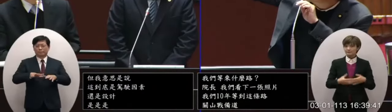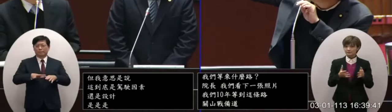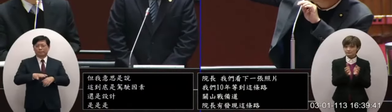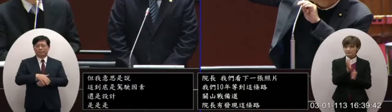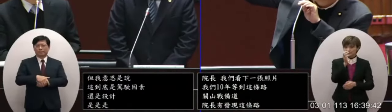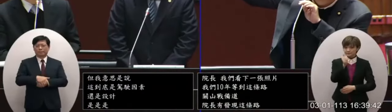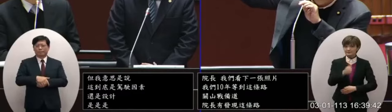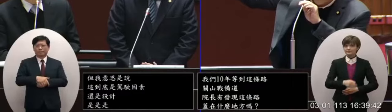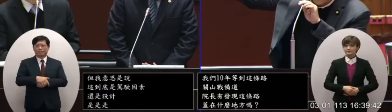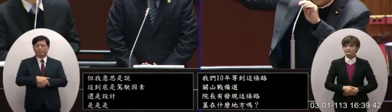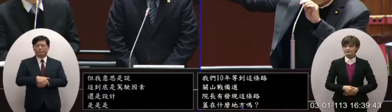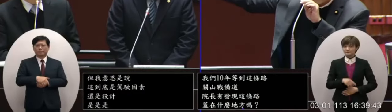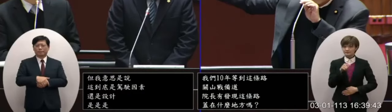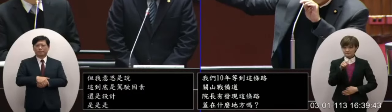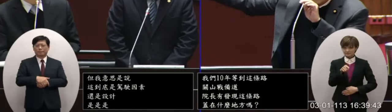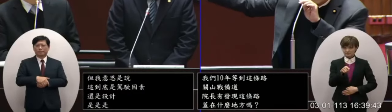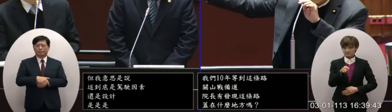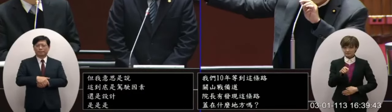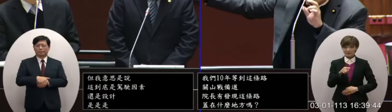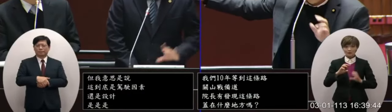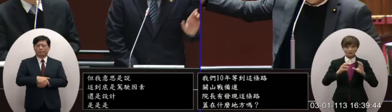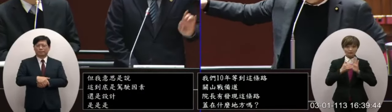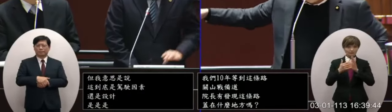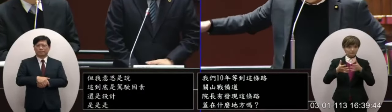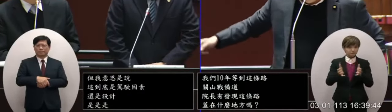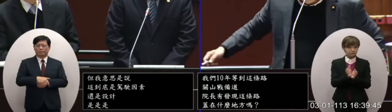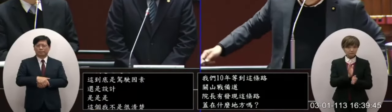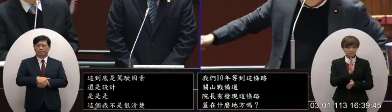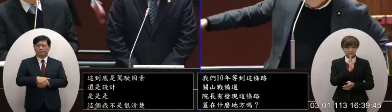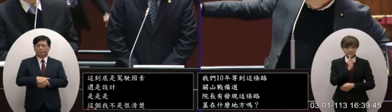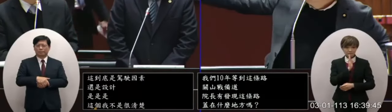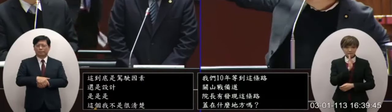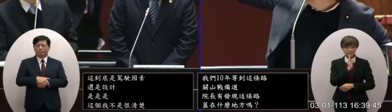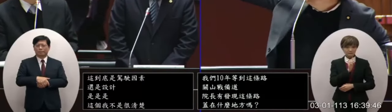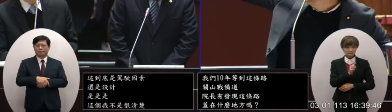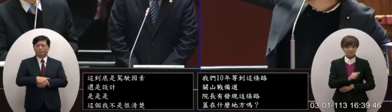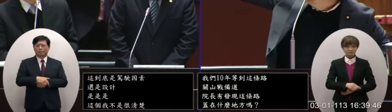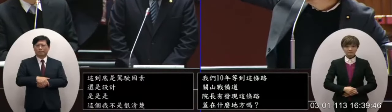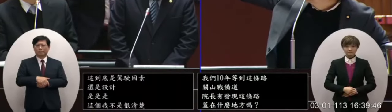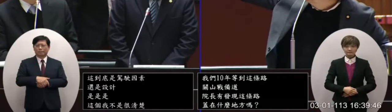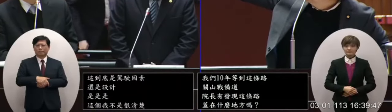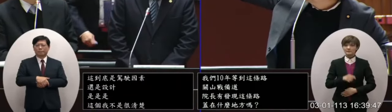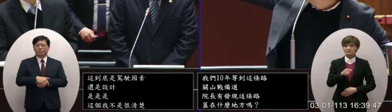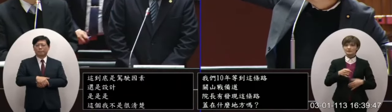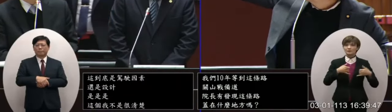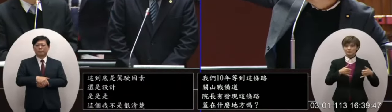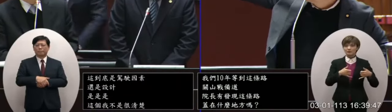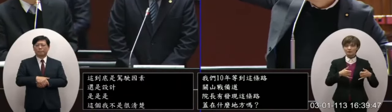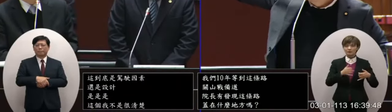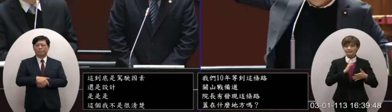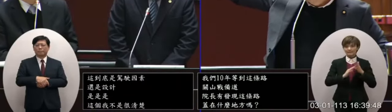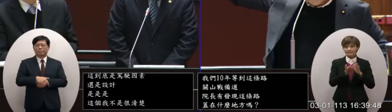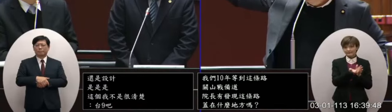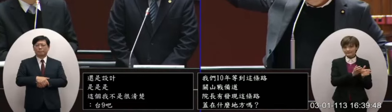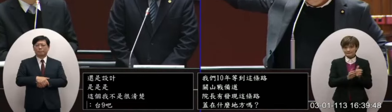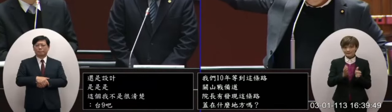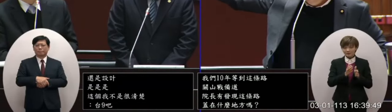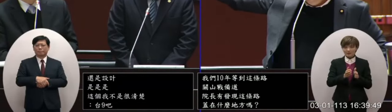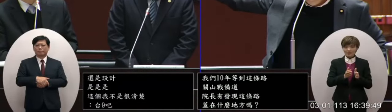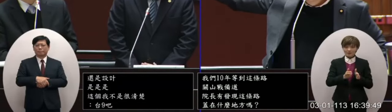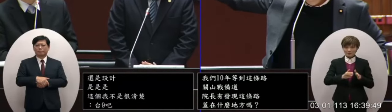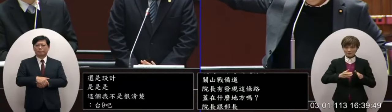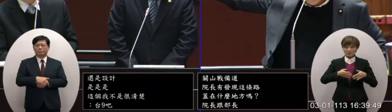这个应该是这是国防部是不是？国防部。 这条战备跑道盖在农田